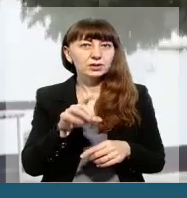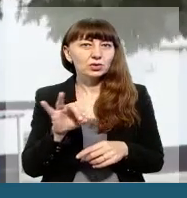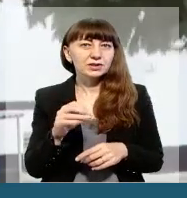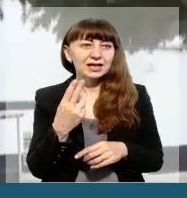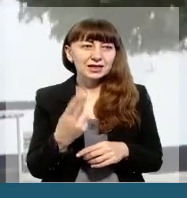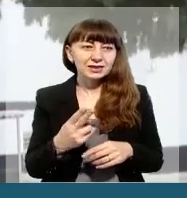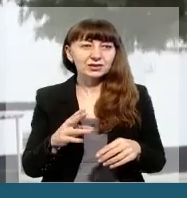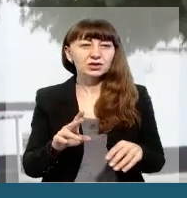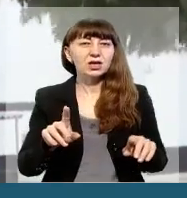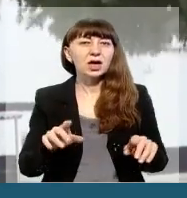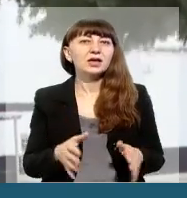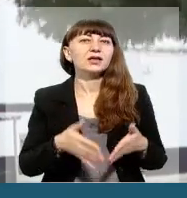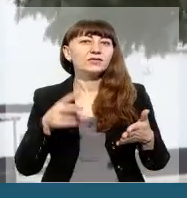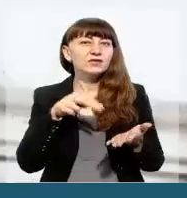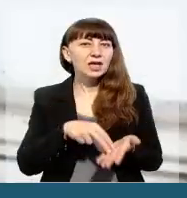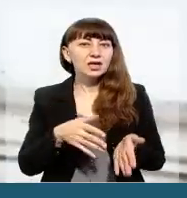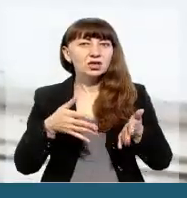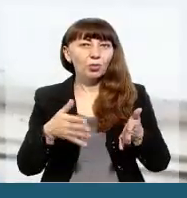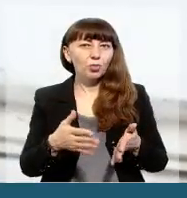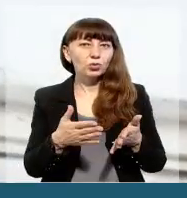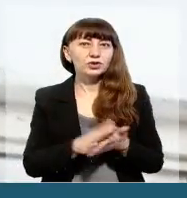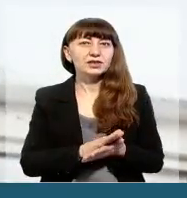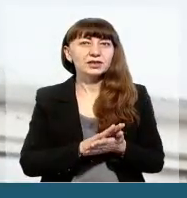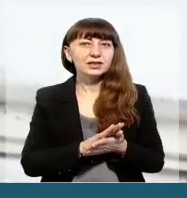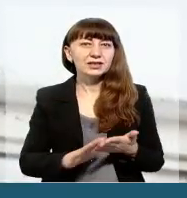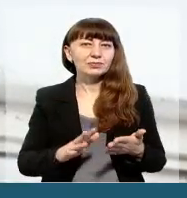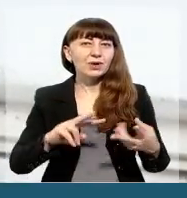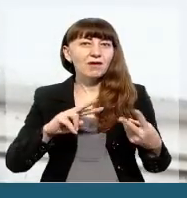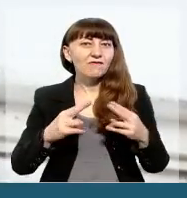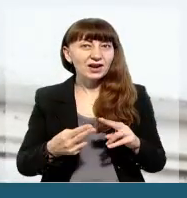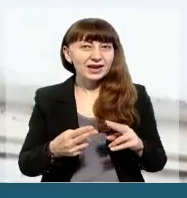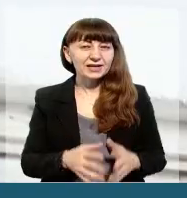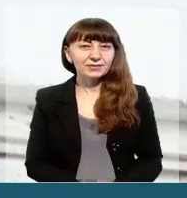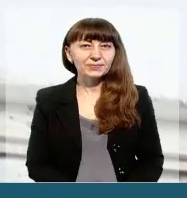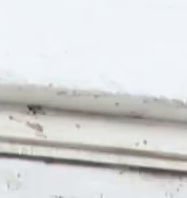стать на путь исправления. Амирлан Байганыс, Рахат Сискан, Диарахмечен, телеканал Костанай.